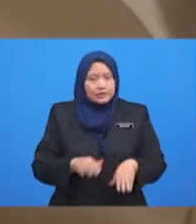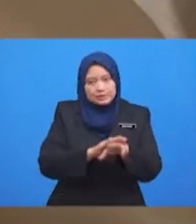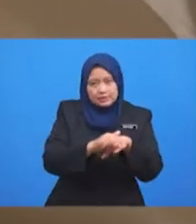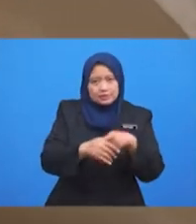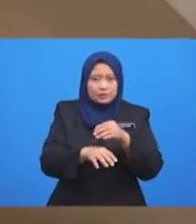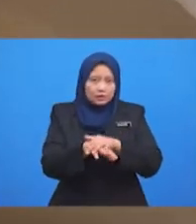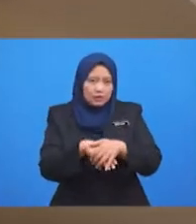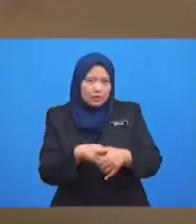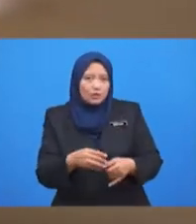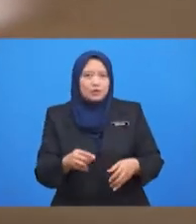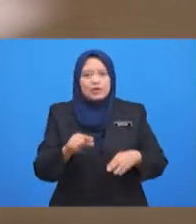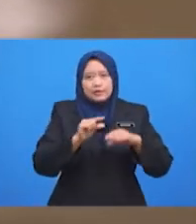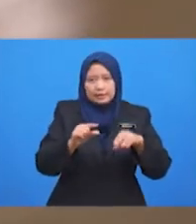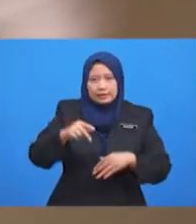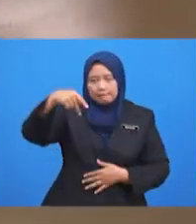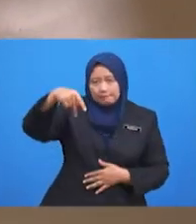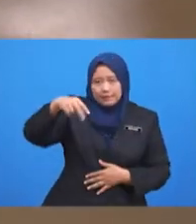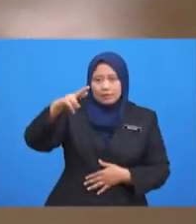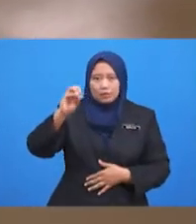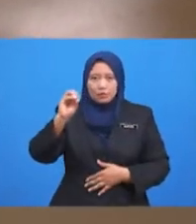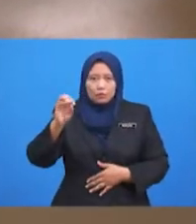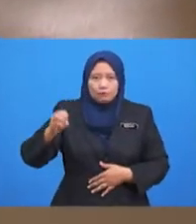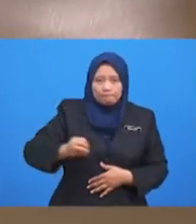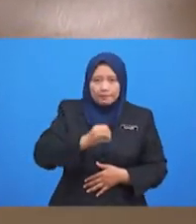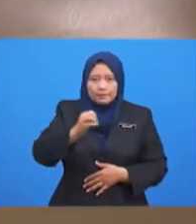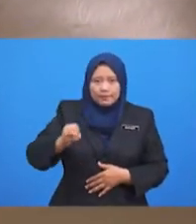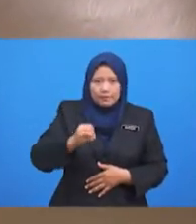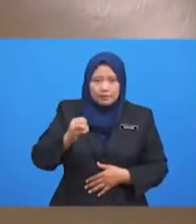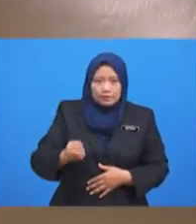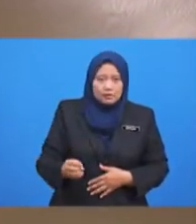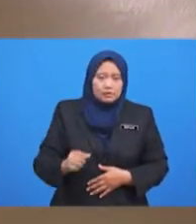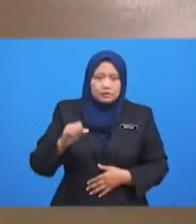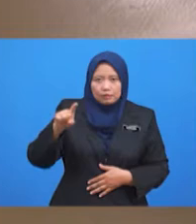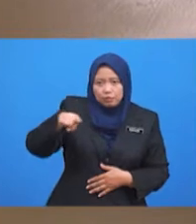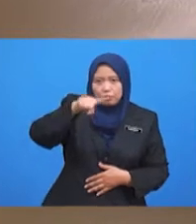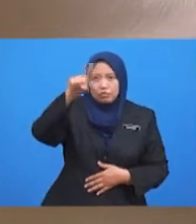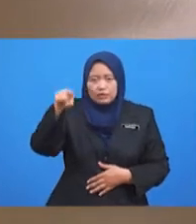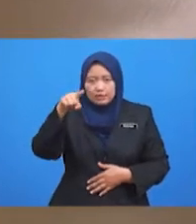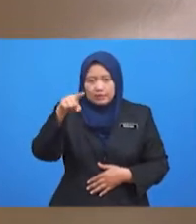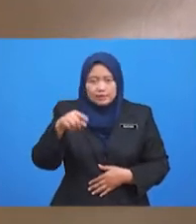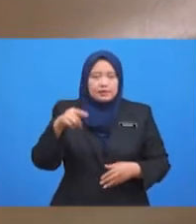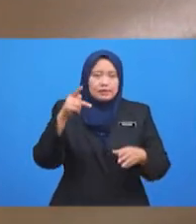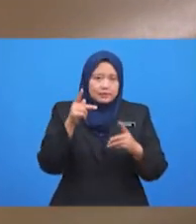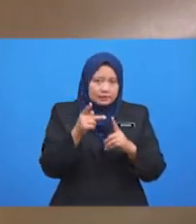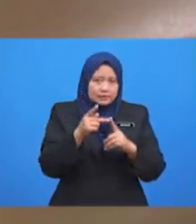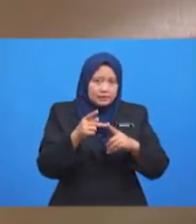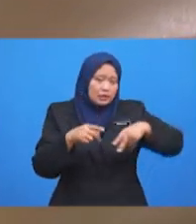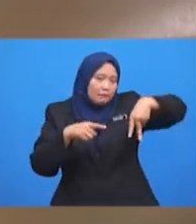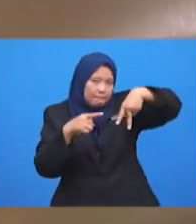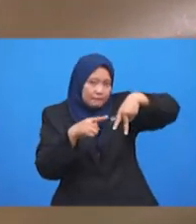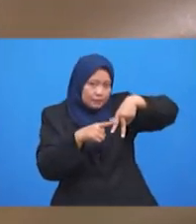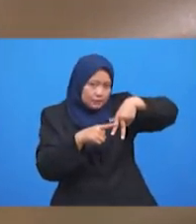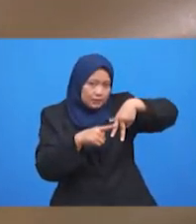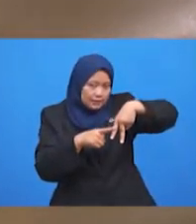gerakan membulat dari bahagian betis belakang kiri, kemudian naik ke paha, bahagian